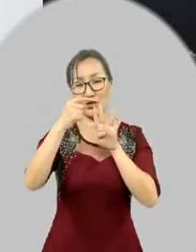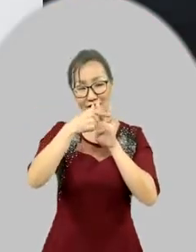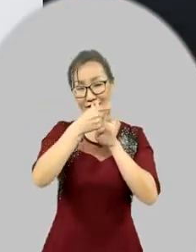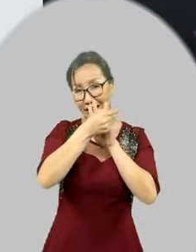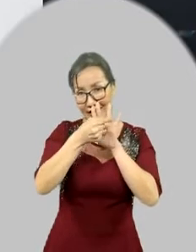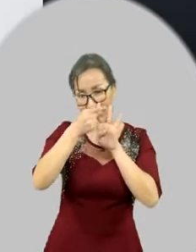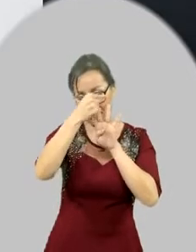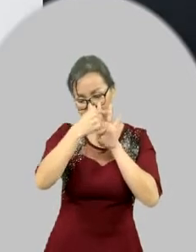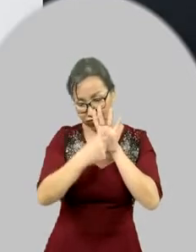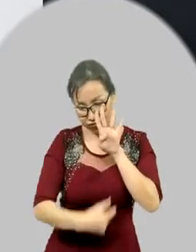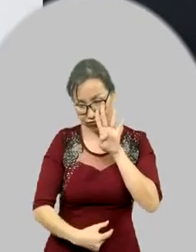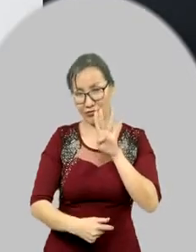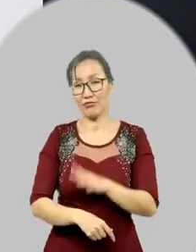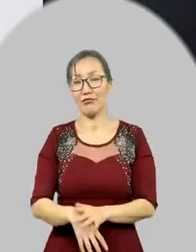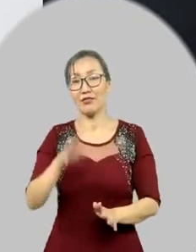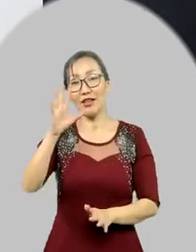тоолъё.